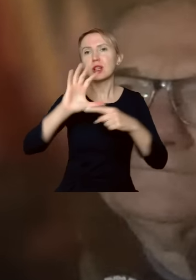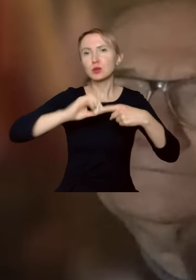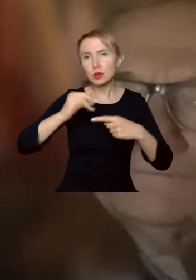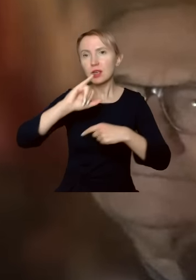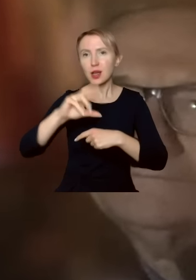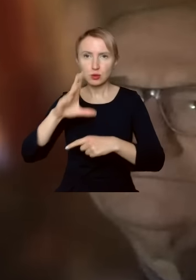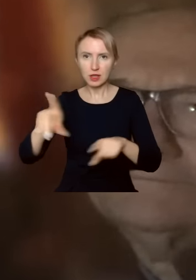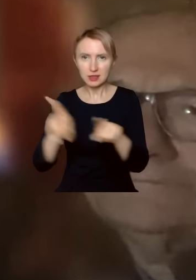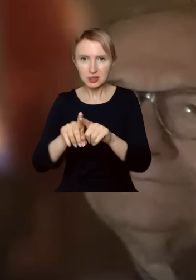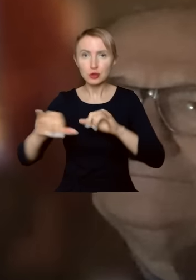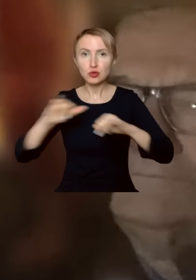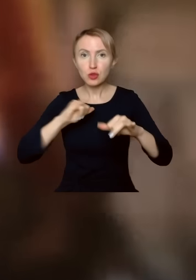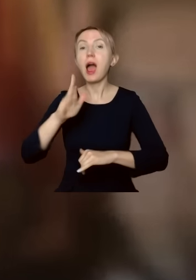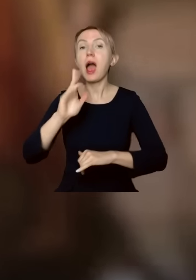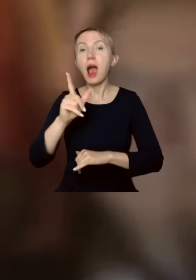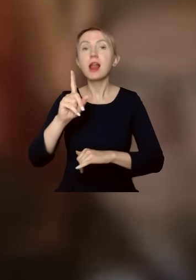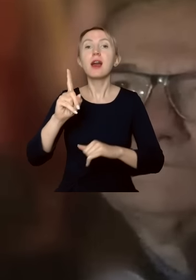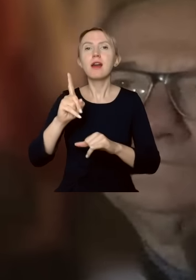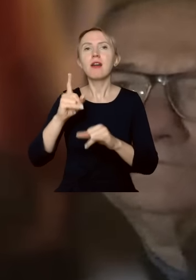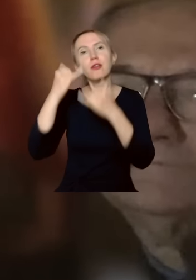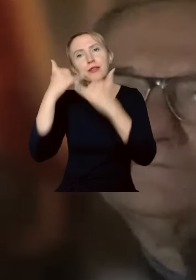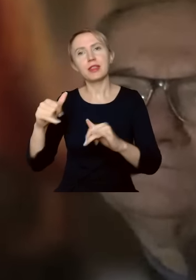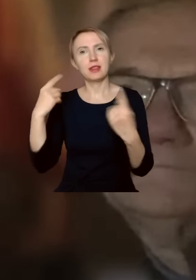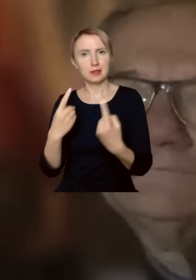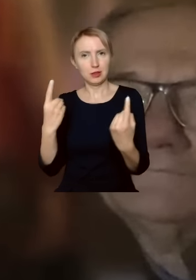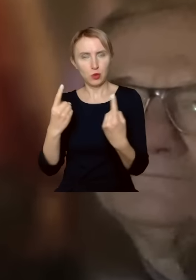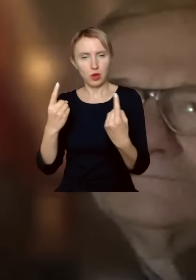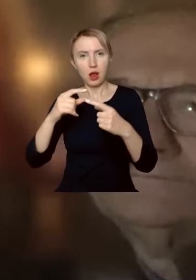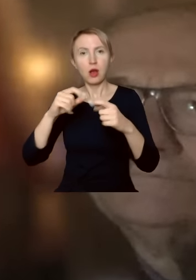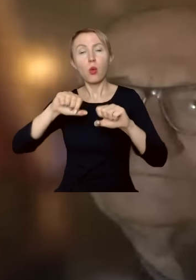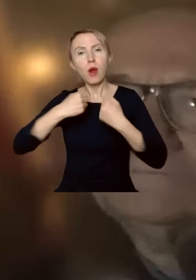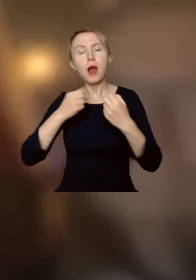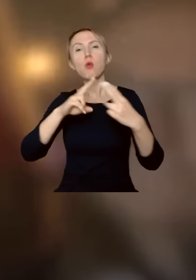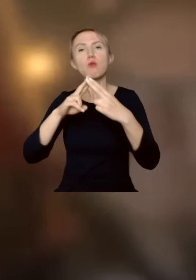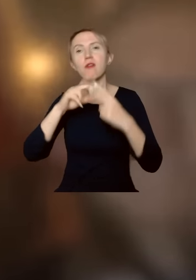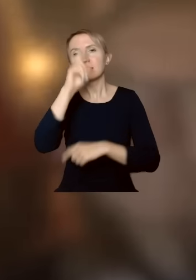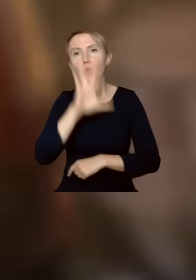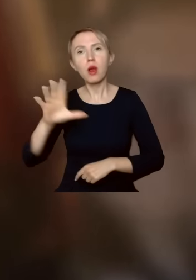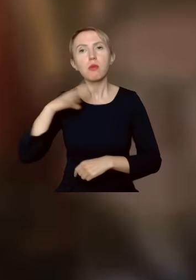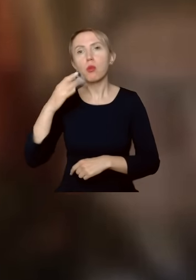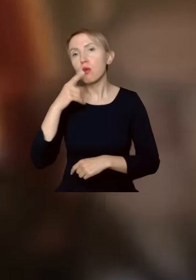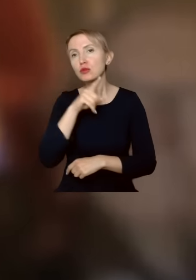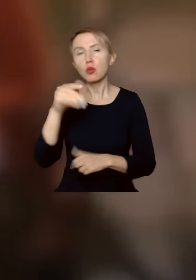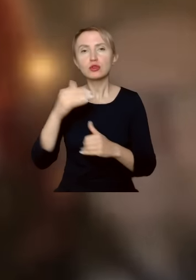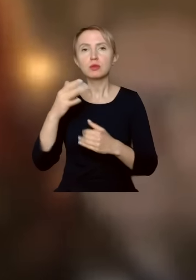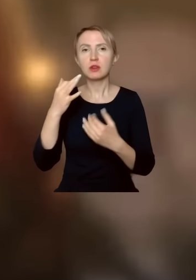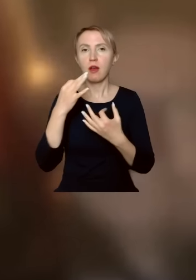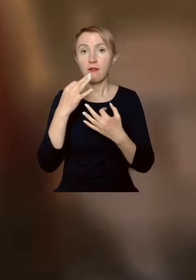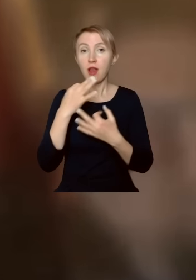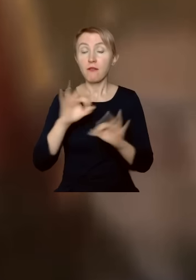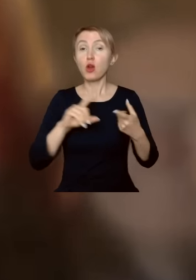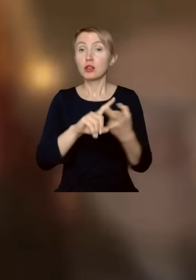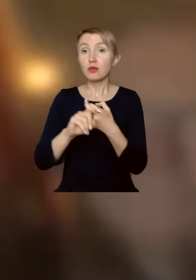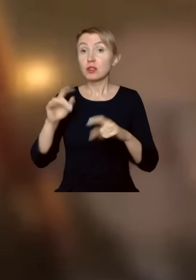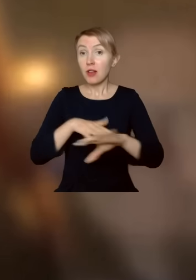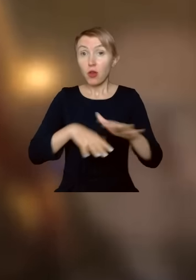Jaruzelski, tylko że rządził już w kompletnie innych warunkach. Jakby złamano umowę społeczną, która mówiła, że może istnieć wolny związek zawodowy.